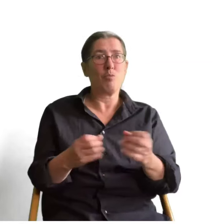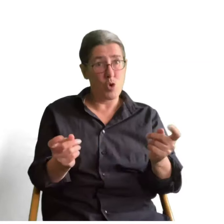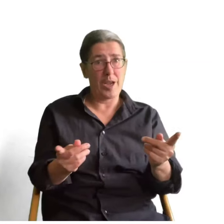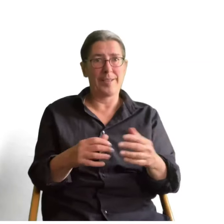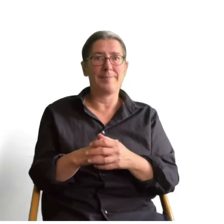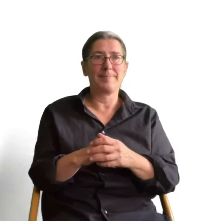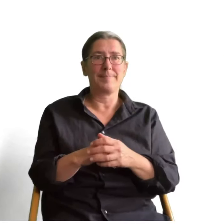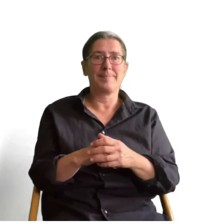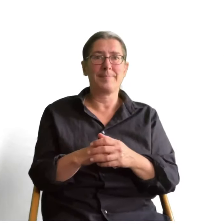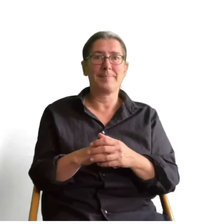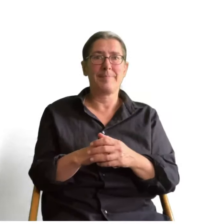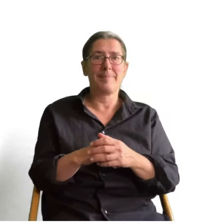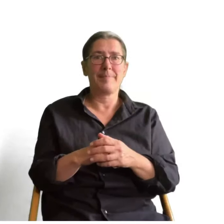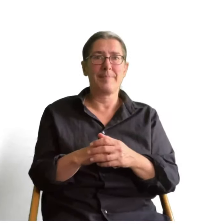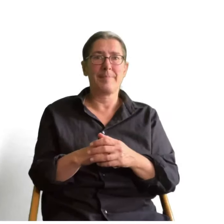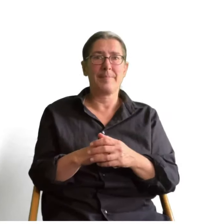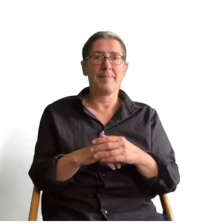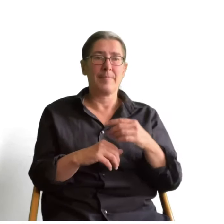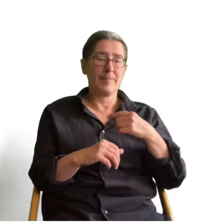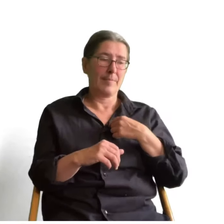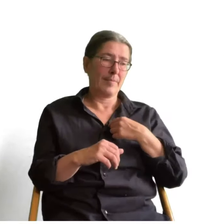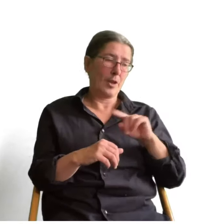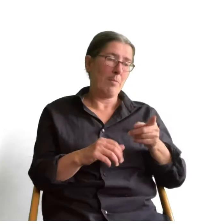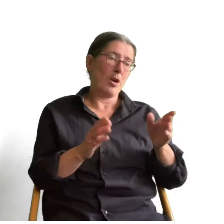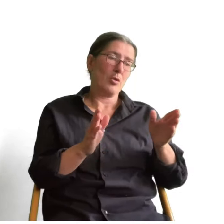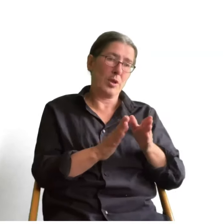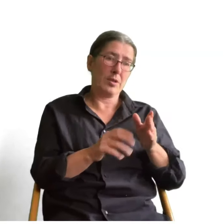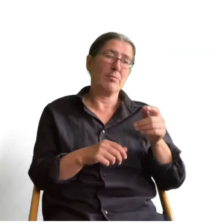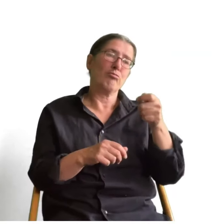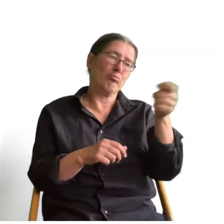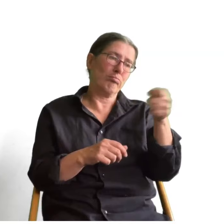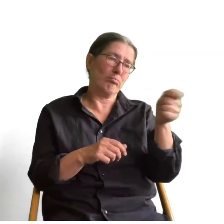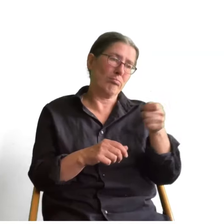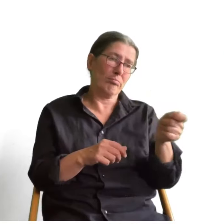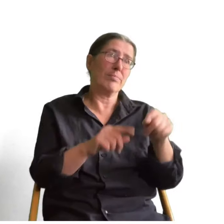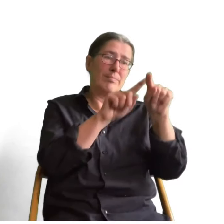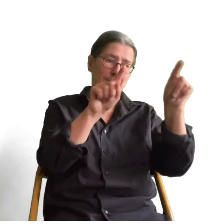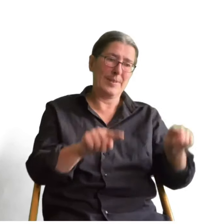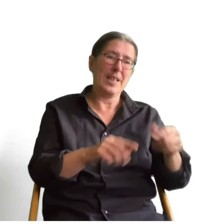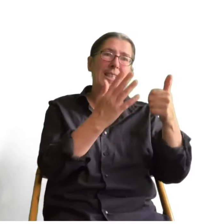Soweit. Ich markiere nochmal ganz kurz diese 60 Hundertstel